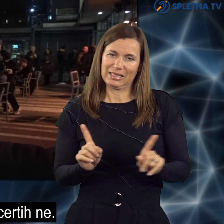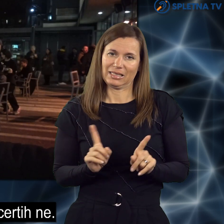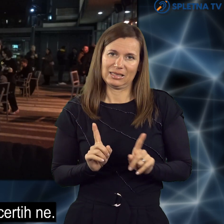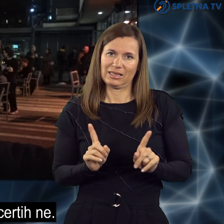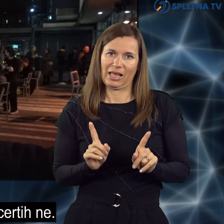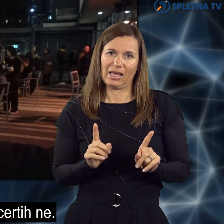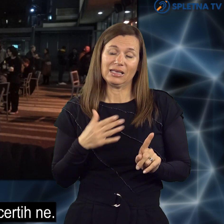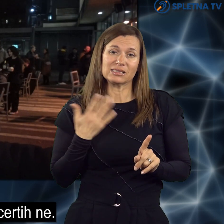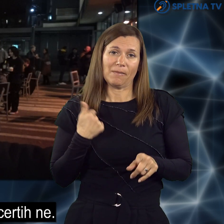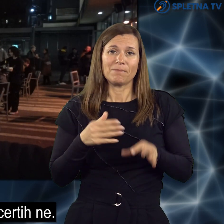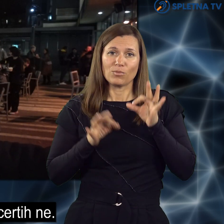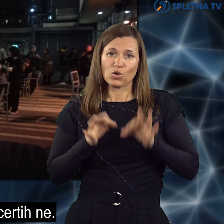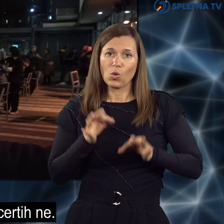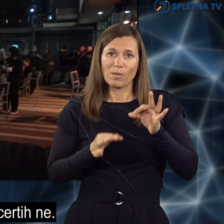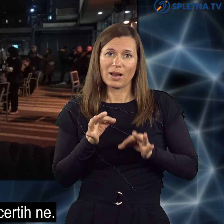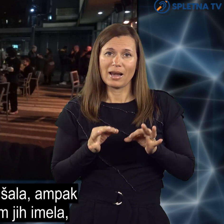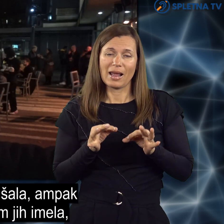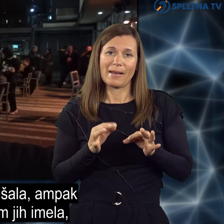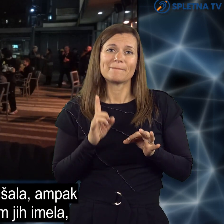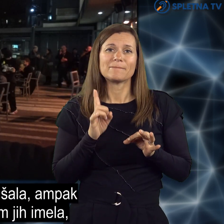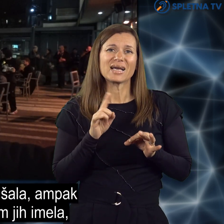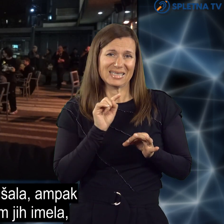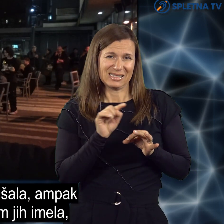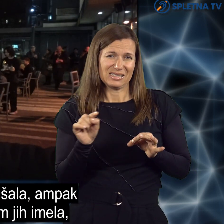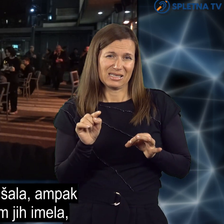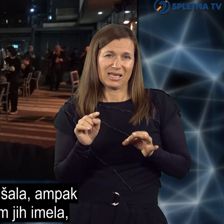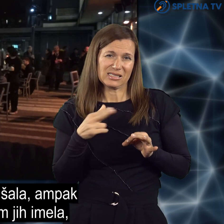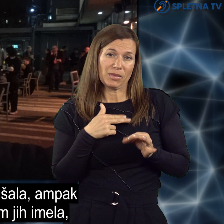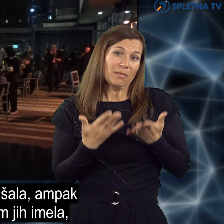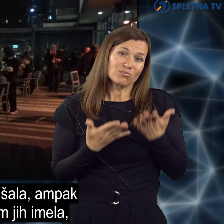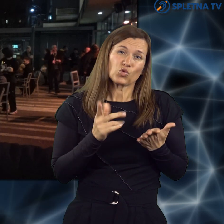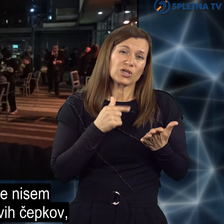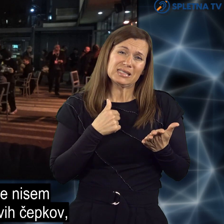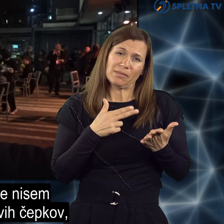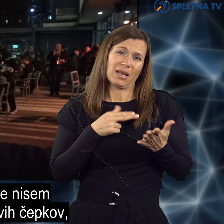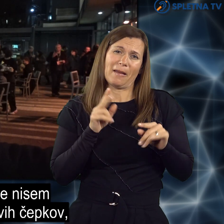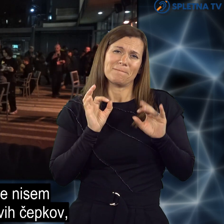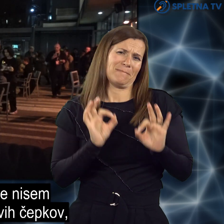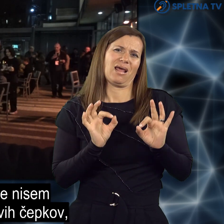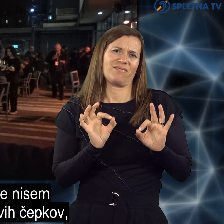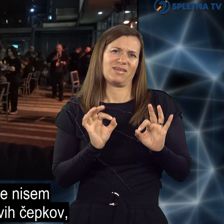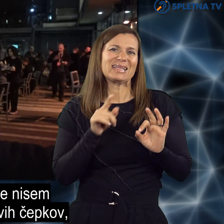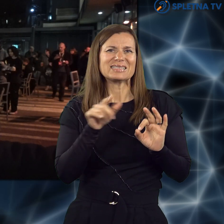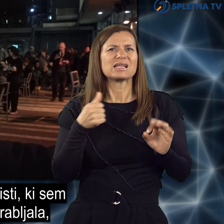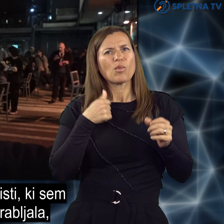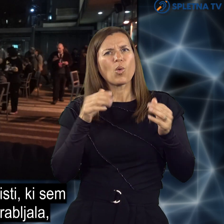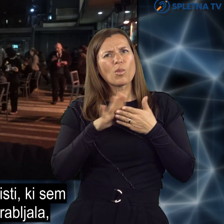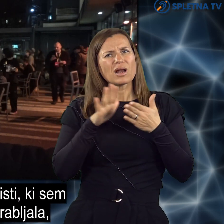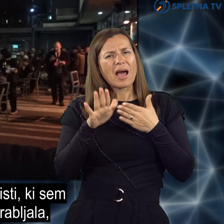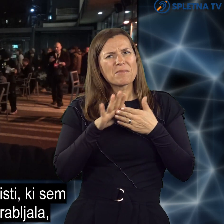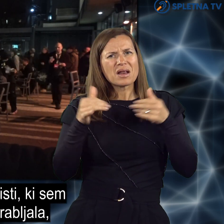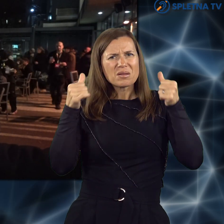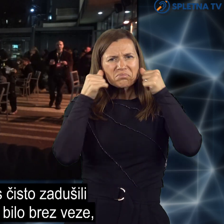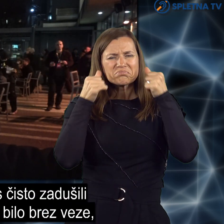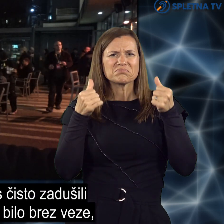Na koncertih ne. Sem probala, ampak tiste, ki sem imela, mogoče nisem imela pravih čepkov, zato ker tiste, ki sem